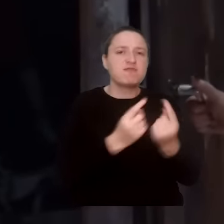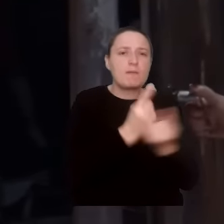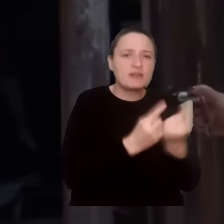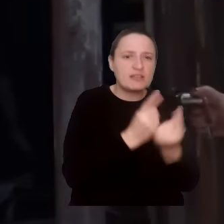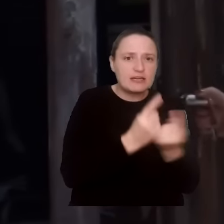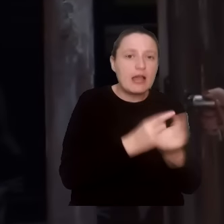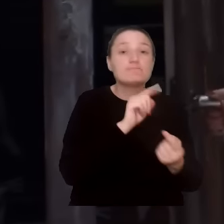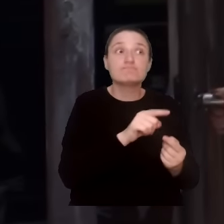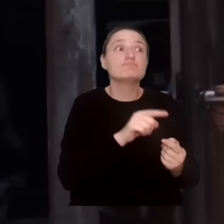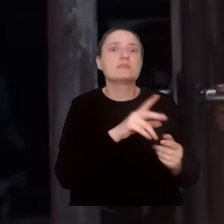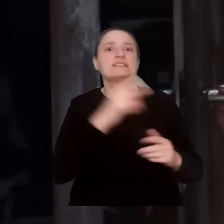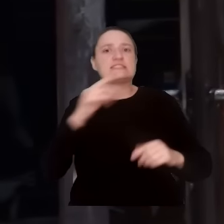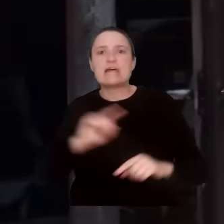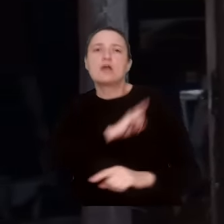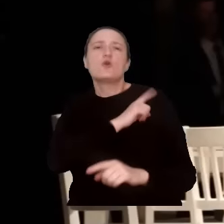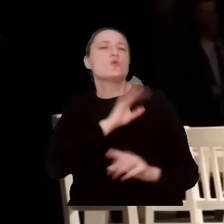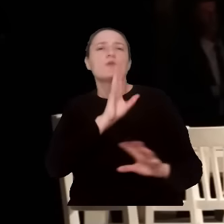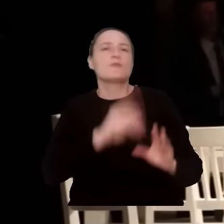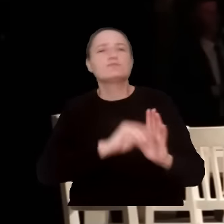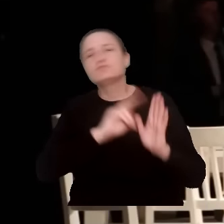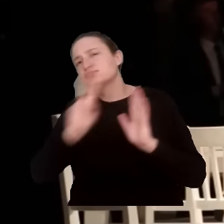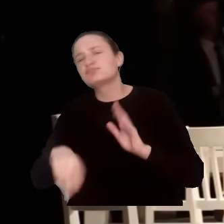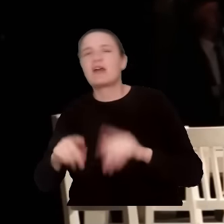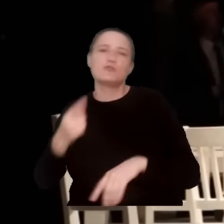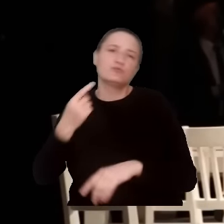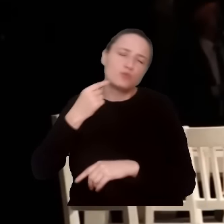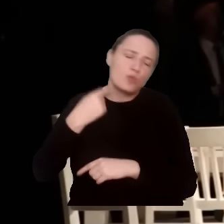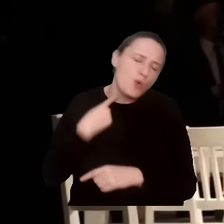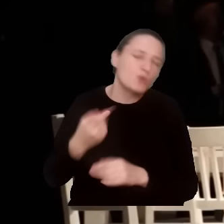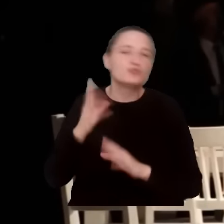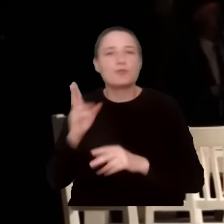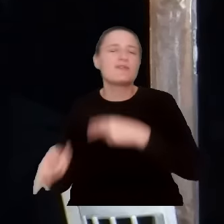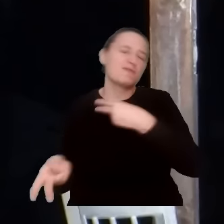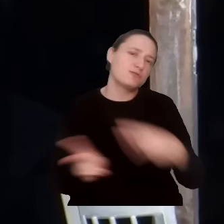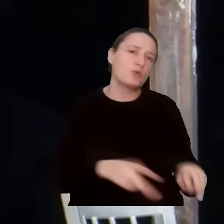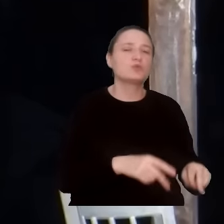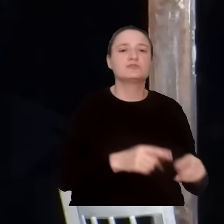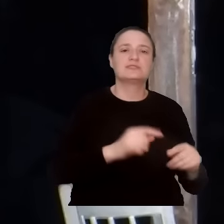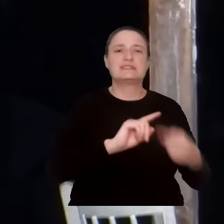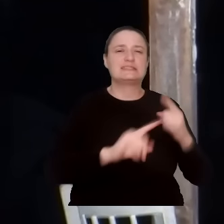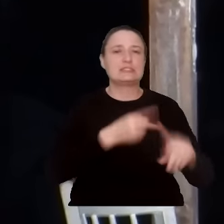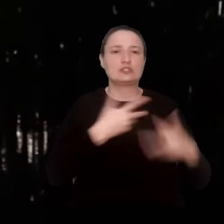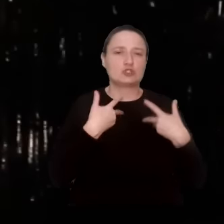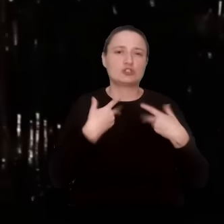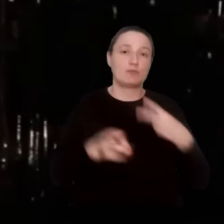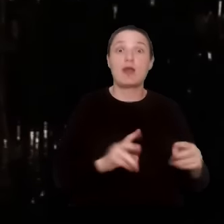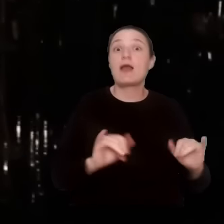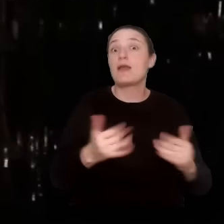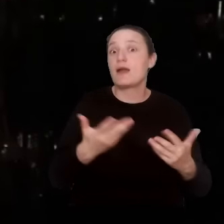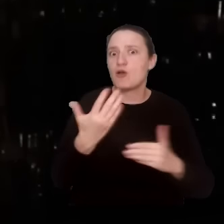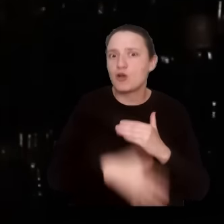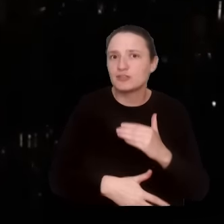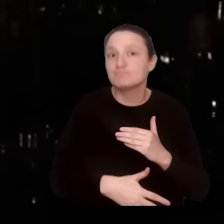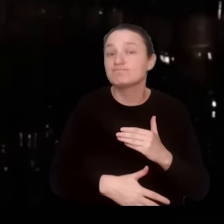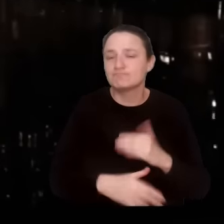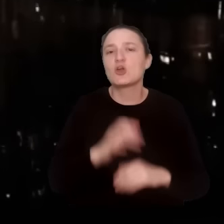kochanka Escamilla. Jednak z czasem kobieta nudzi się tym związkiem i pragnie wrócić do dawnego stylu życia. Jak zakończy się ta historia? Operę można będzie zobaczyć